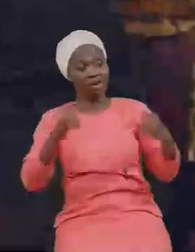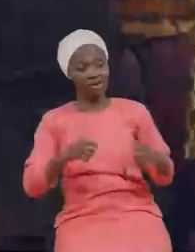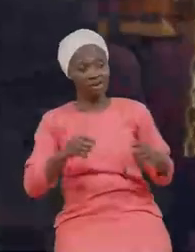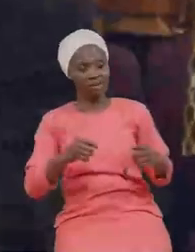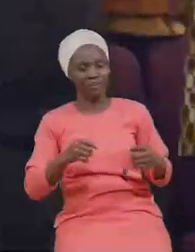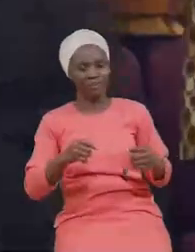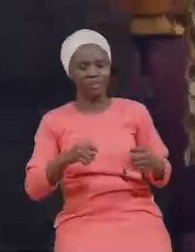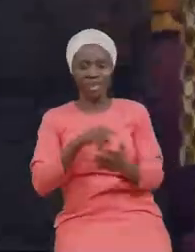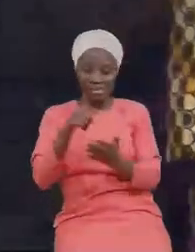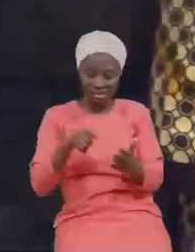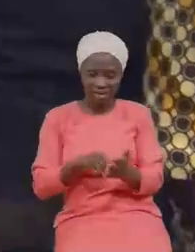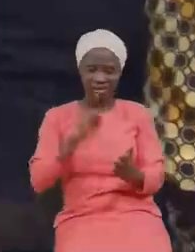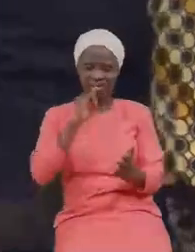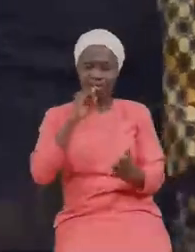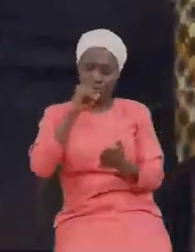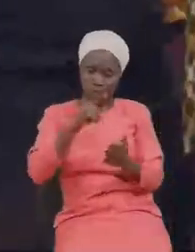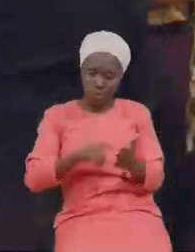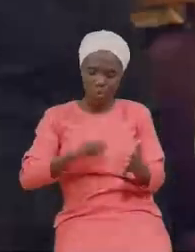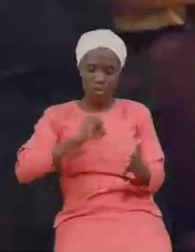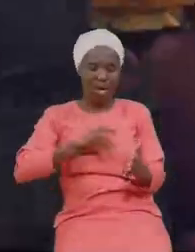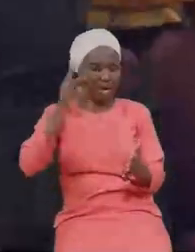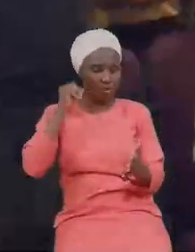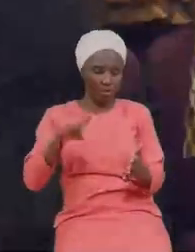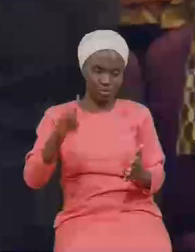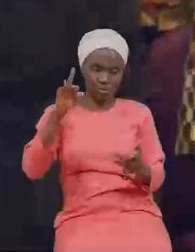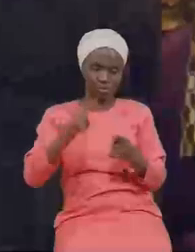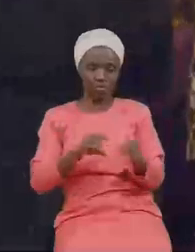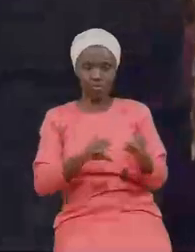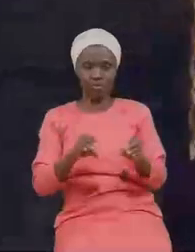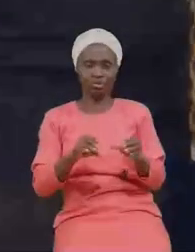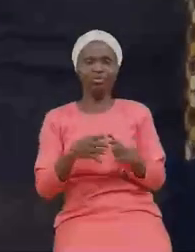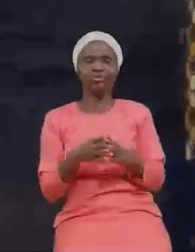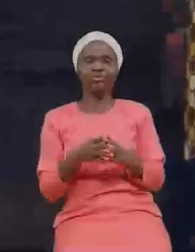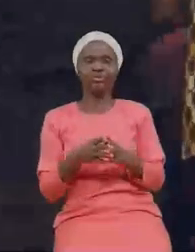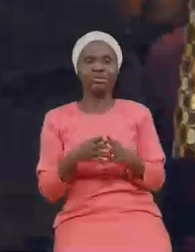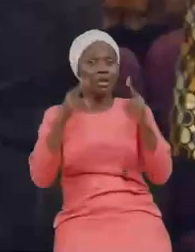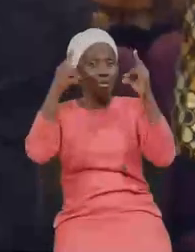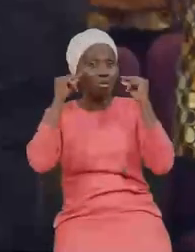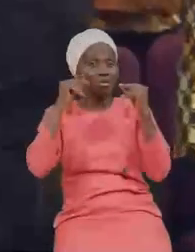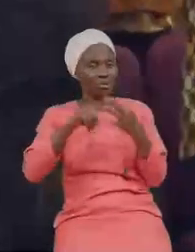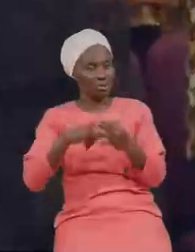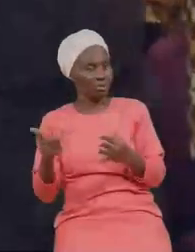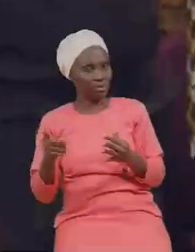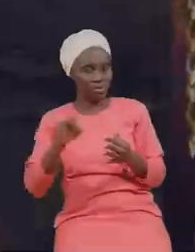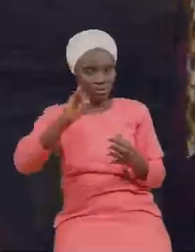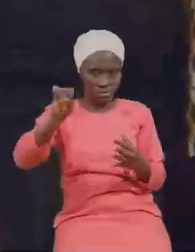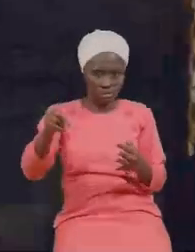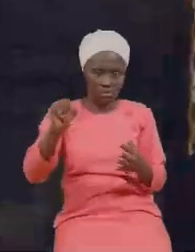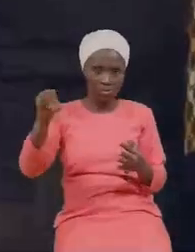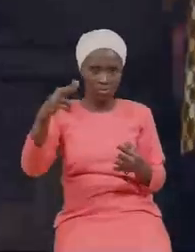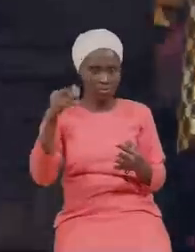oui c'est ce que je suis nommé à faire Moïse la